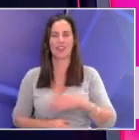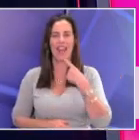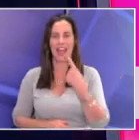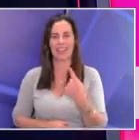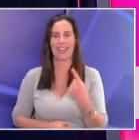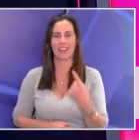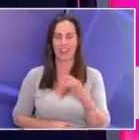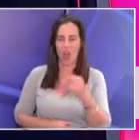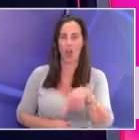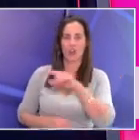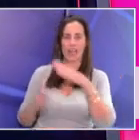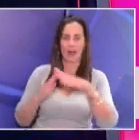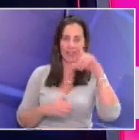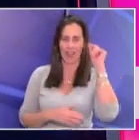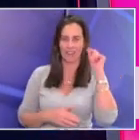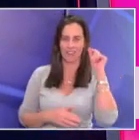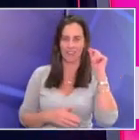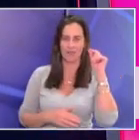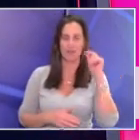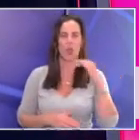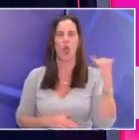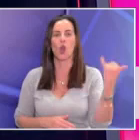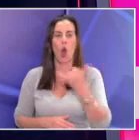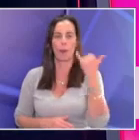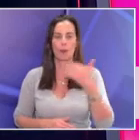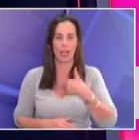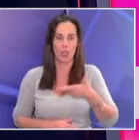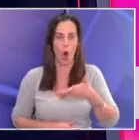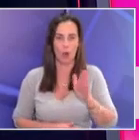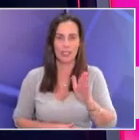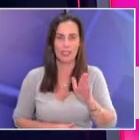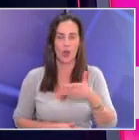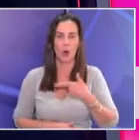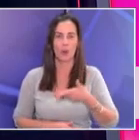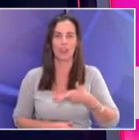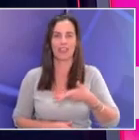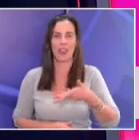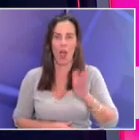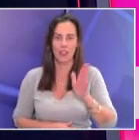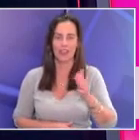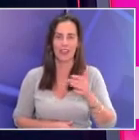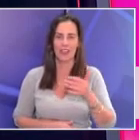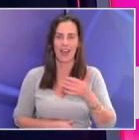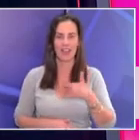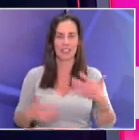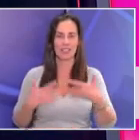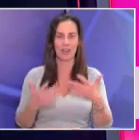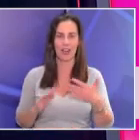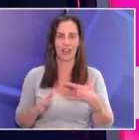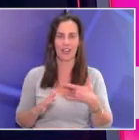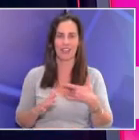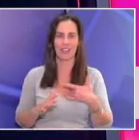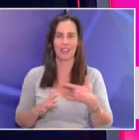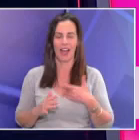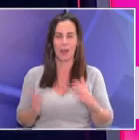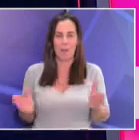לך, נכון שאנחנו גרים בתל אביב. דבר איתה גם על מלגות. כל פעם שאני יוצא, מלגות. כל פעם שאני יוצא, ברור. אני שמח שאני משין מעלי